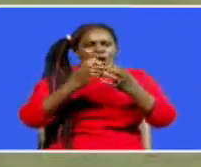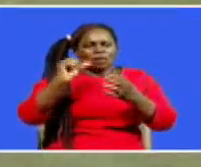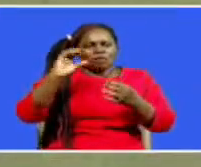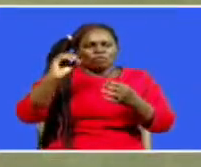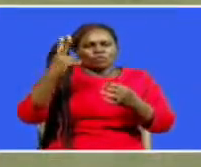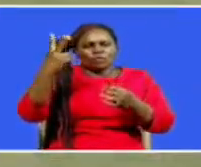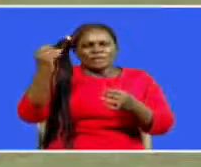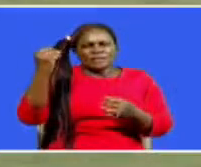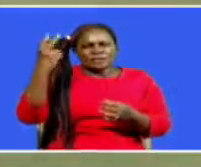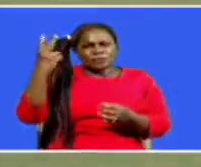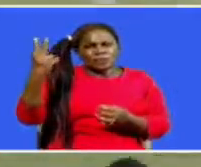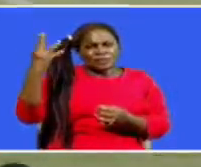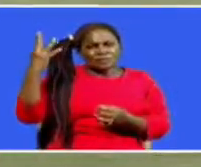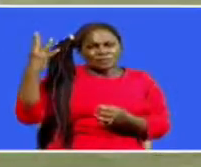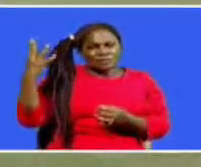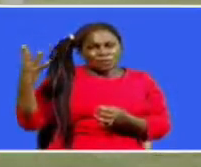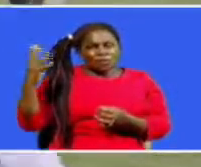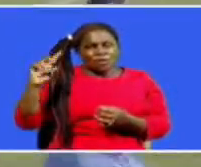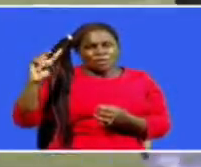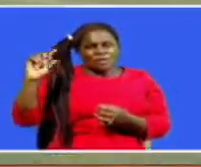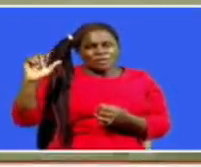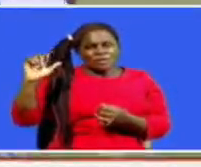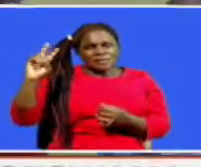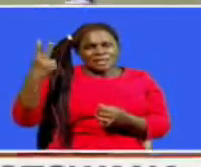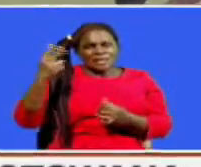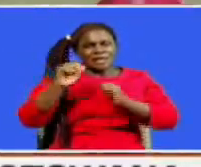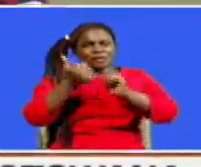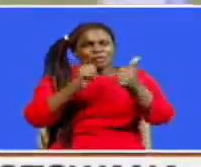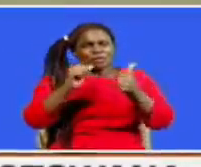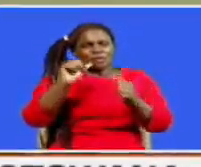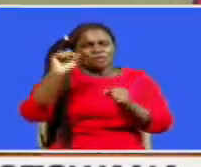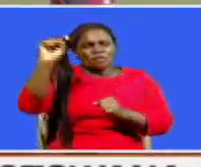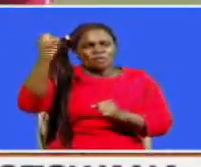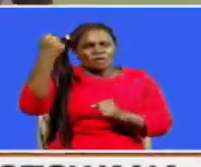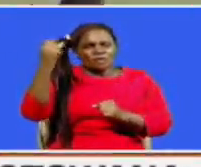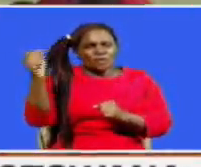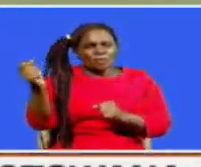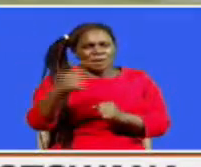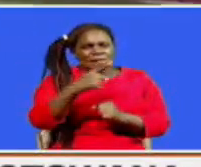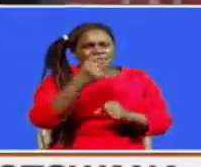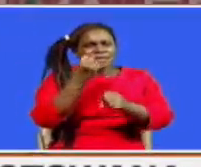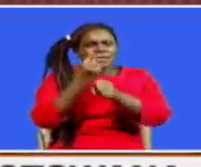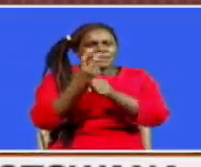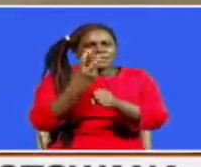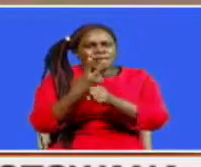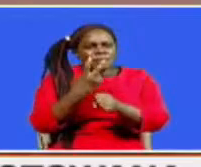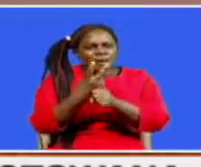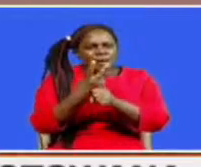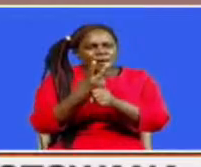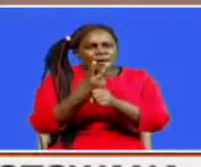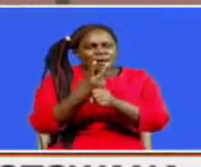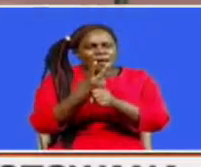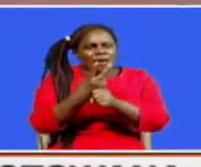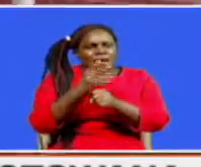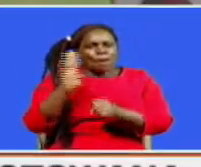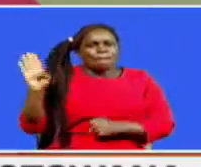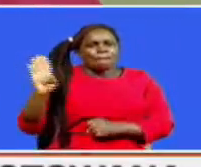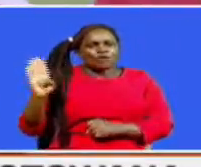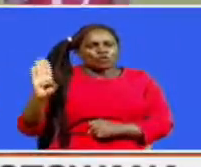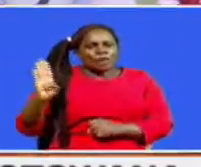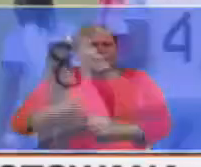mwaka 2024. Mechi ya pili itaandaliwa tarehe 5 mwezi wa Disemba, ni mwezi ujao, nchini Botswana.